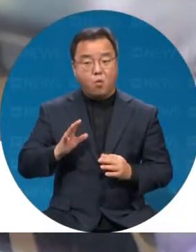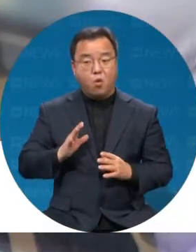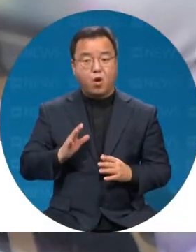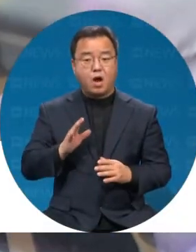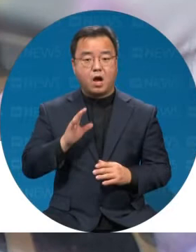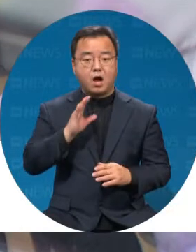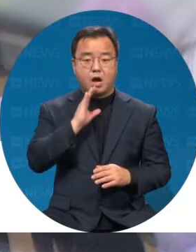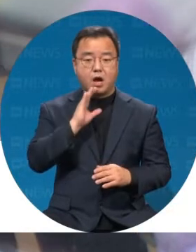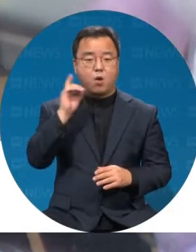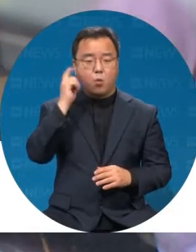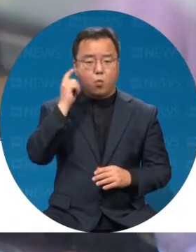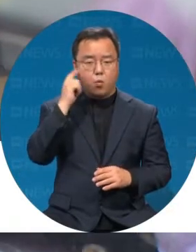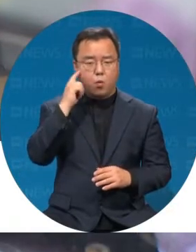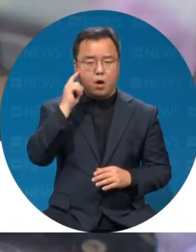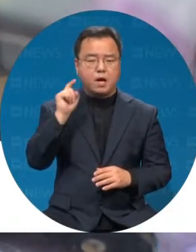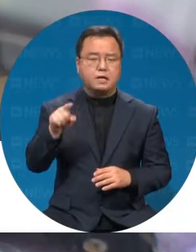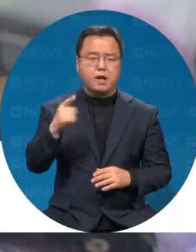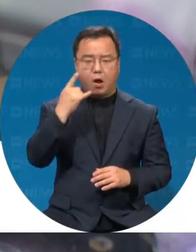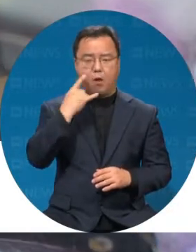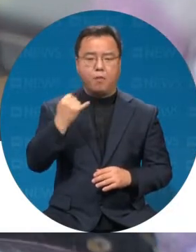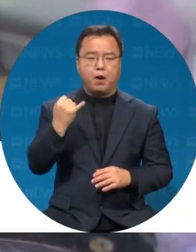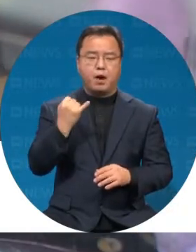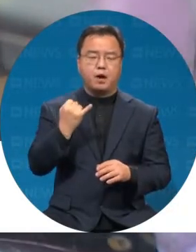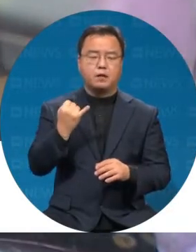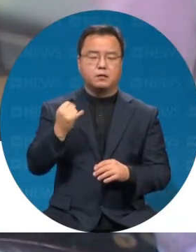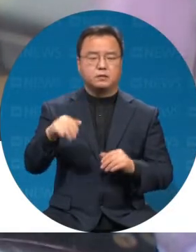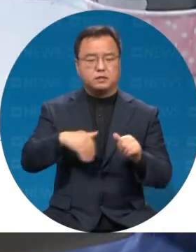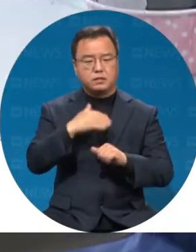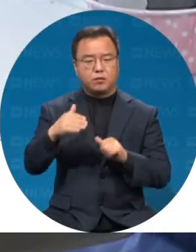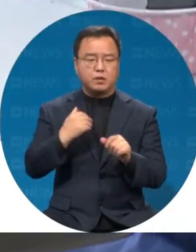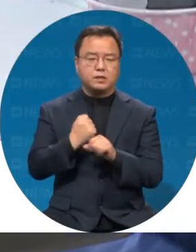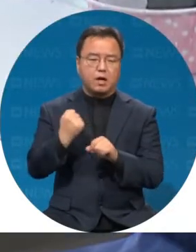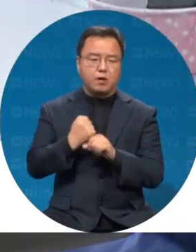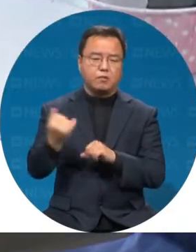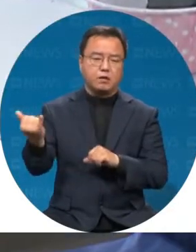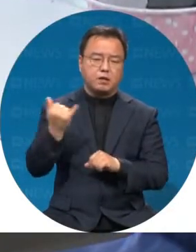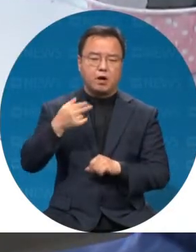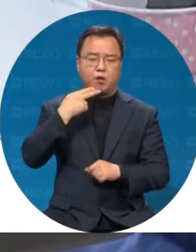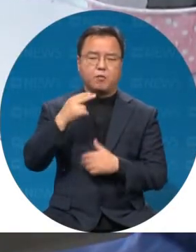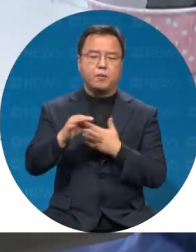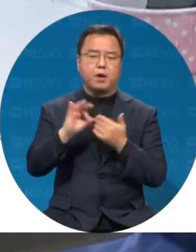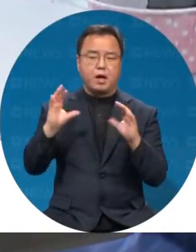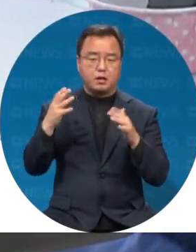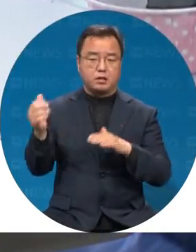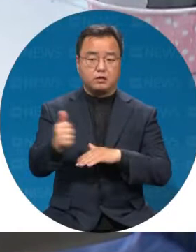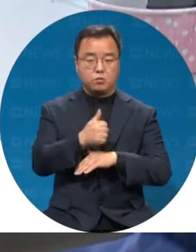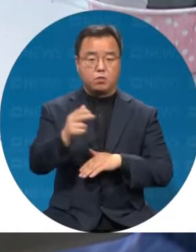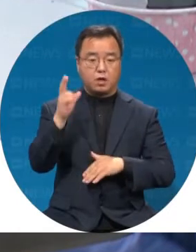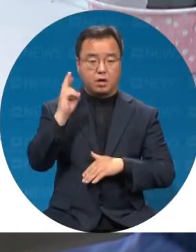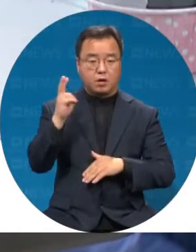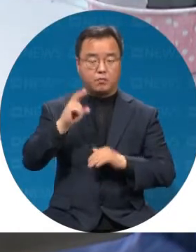너무 안나와 평화가 우아앙 고기 궈 오 오 오 오